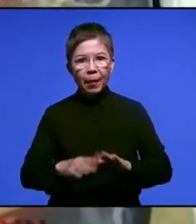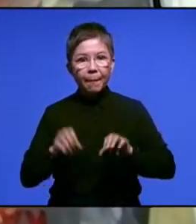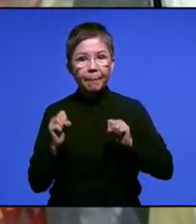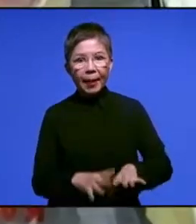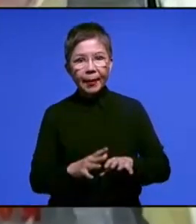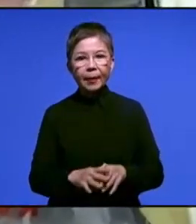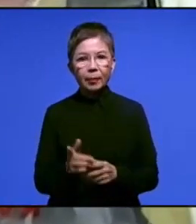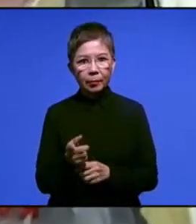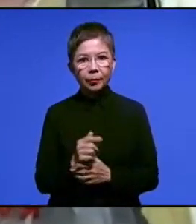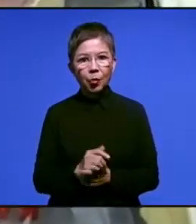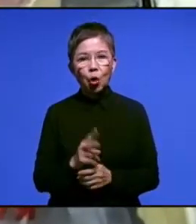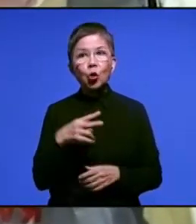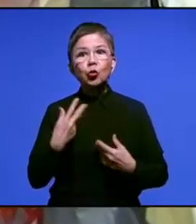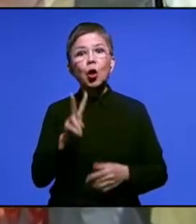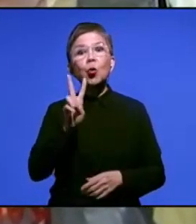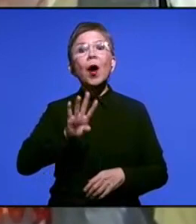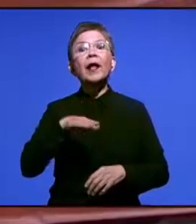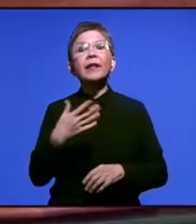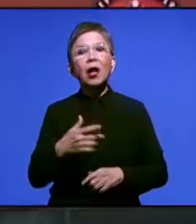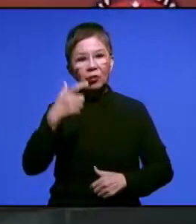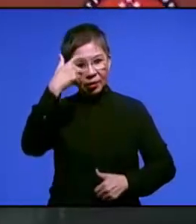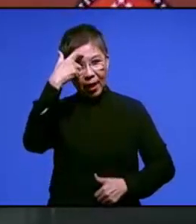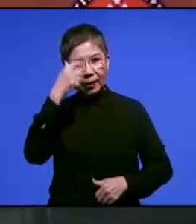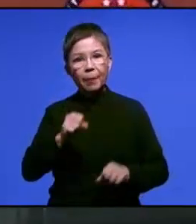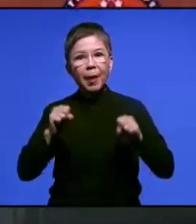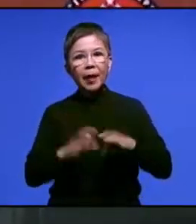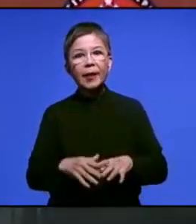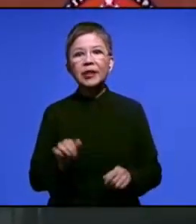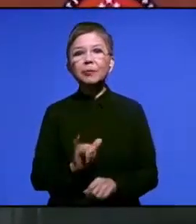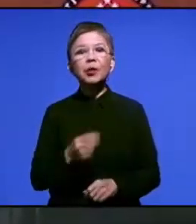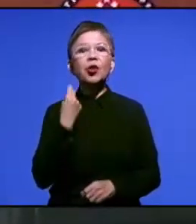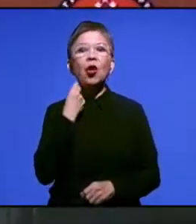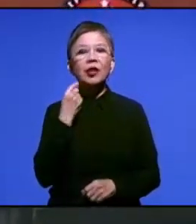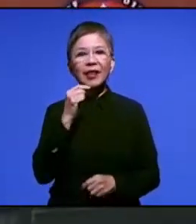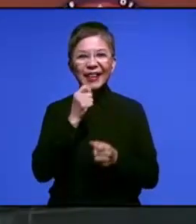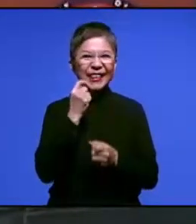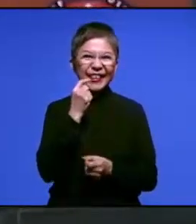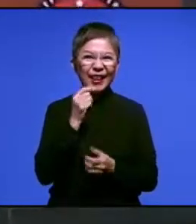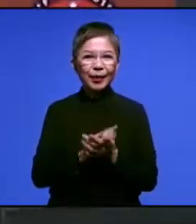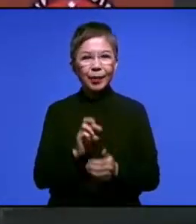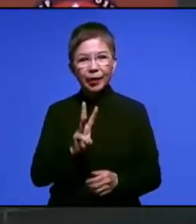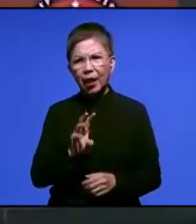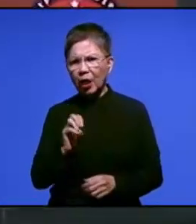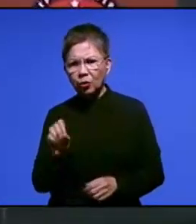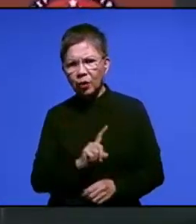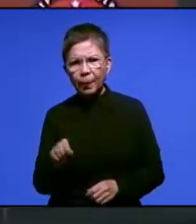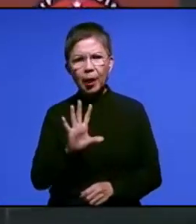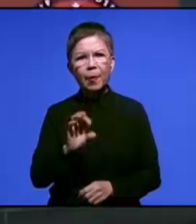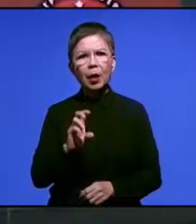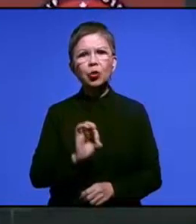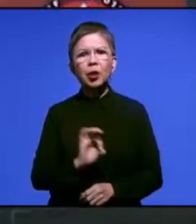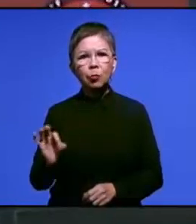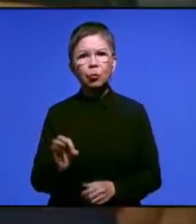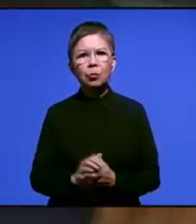Bekasi. Sudah 2 tahun lamanya, tersangka berpraktek layaknya dokter gigi dengan upah 300 hingga 500